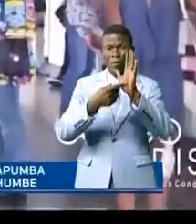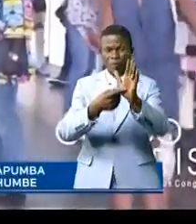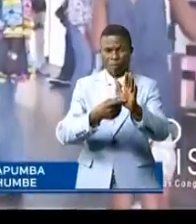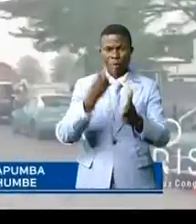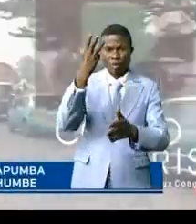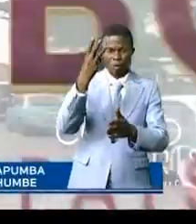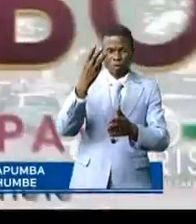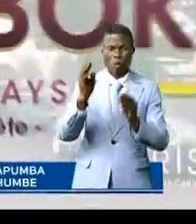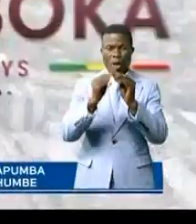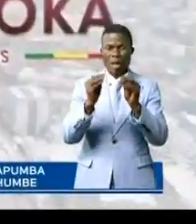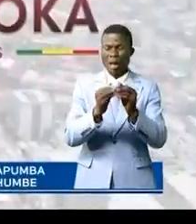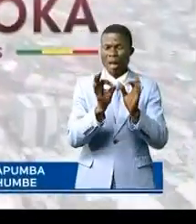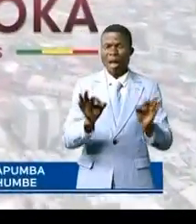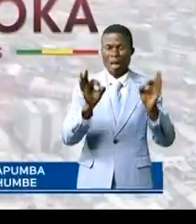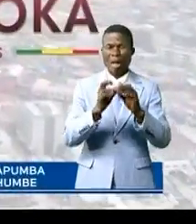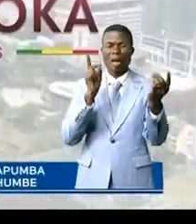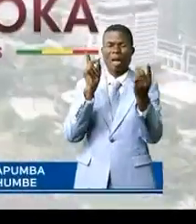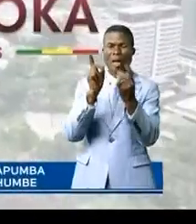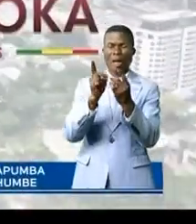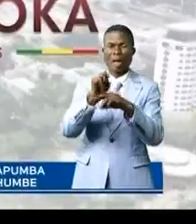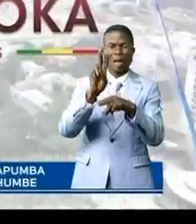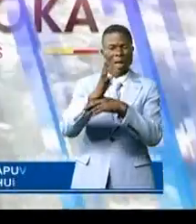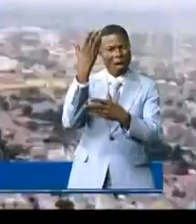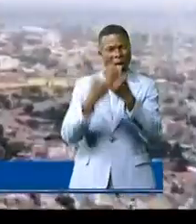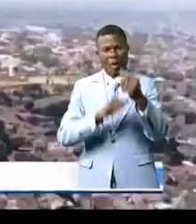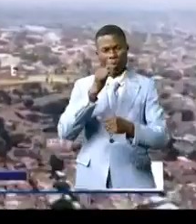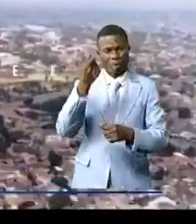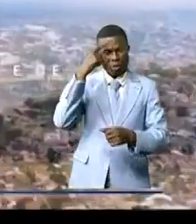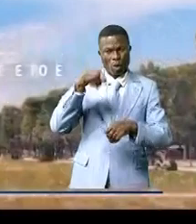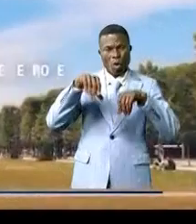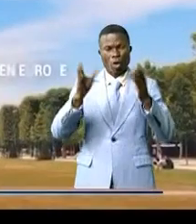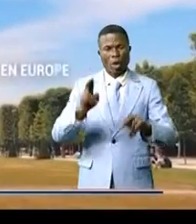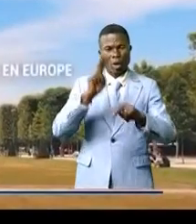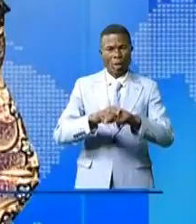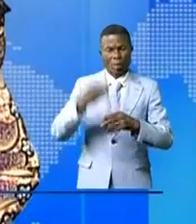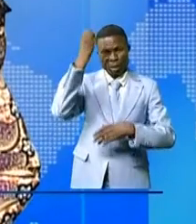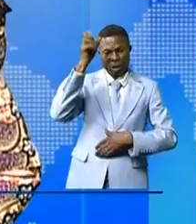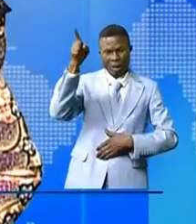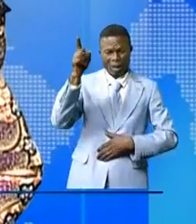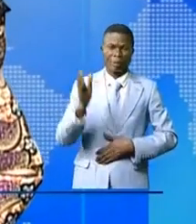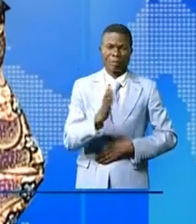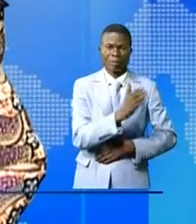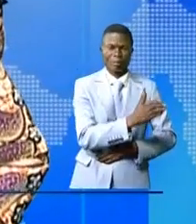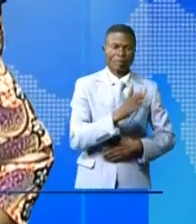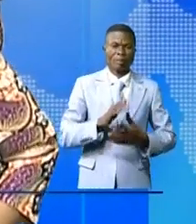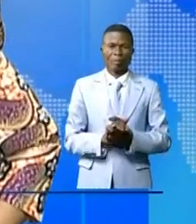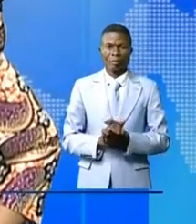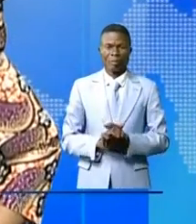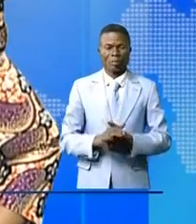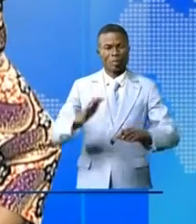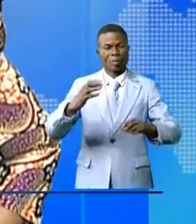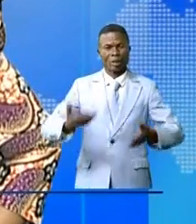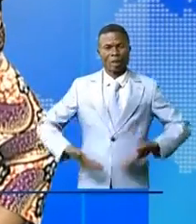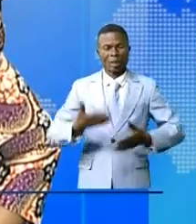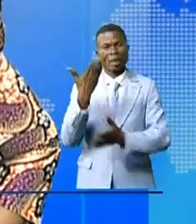3 tables rondes, un rendez-vous donc à ne pas manquer pour nos compatriotes vivant en Europe. Elle plaide pour